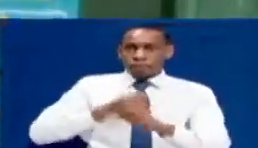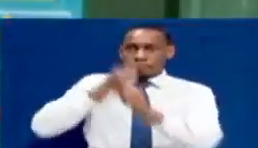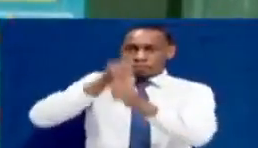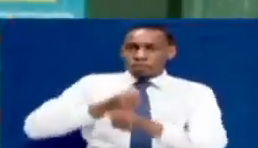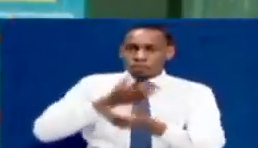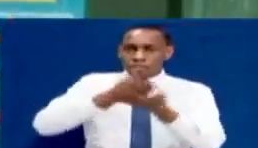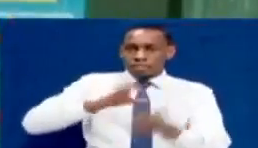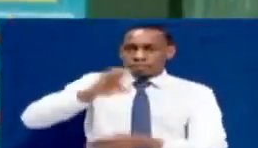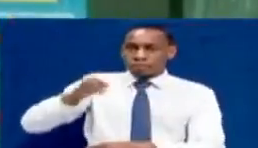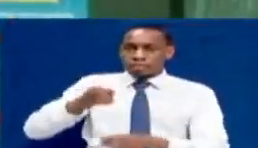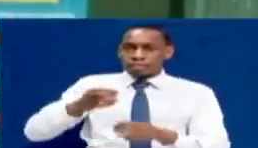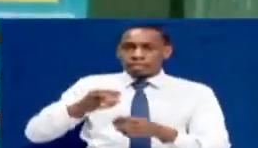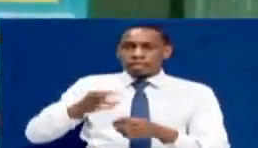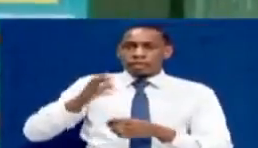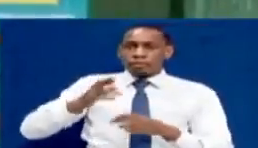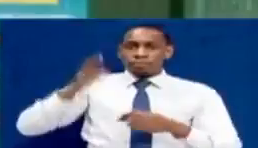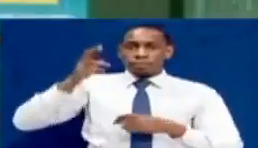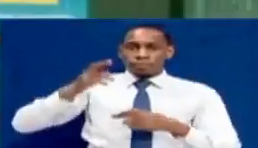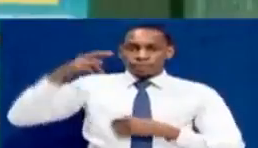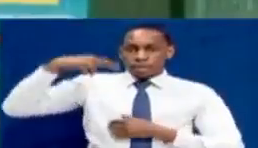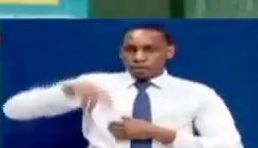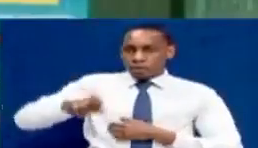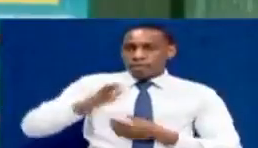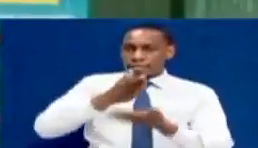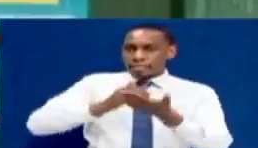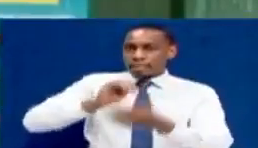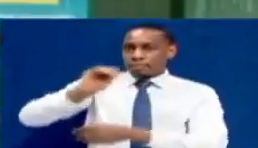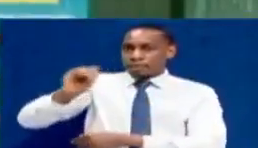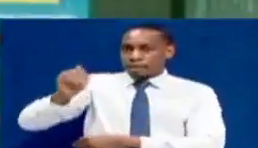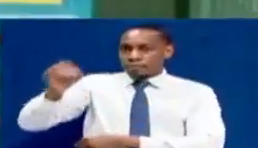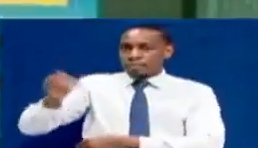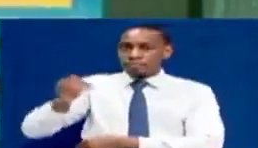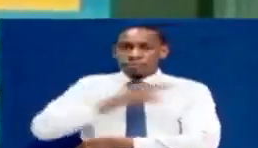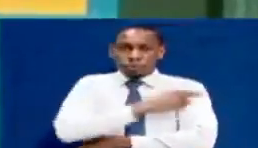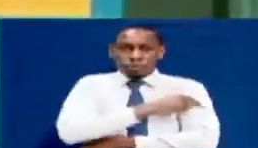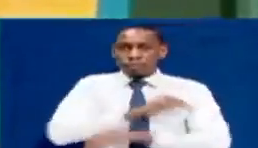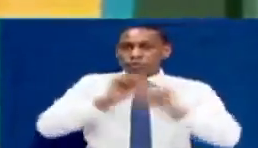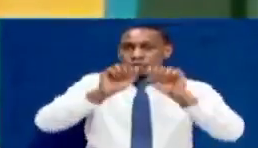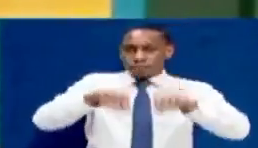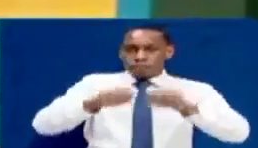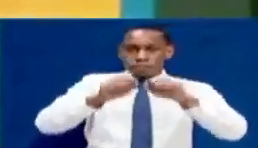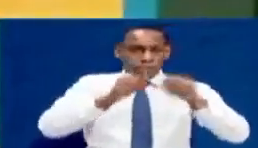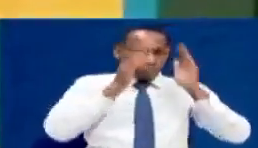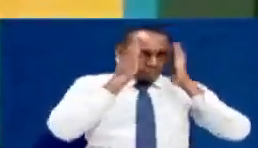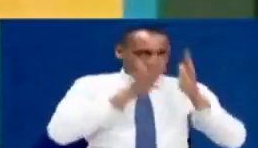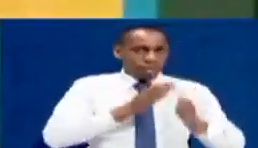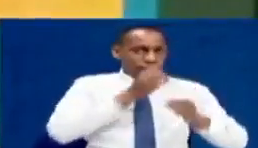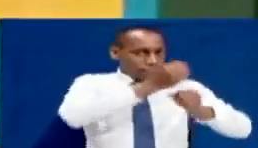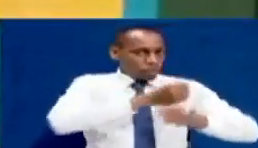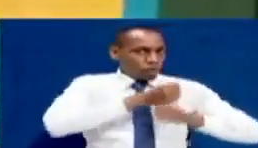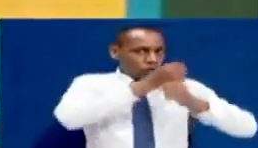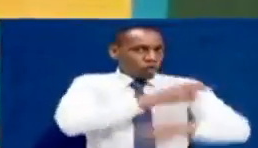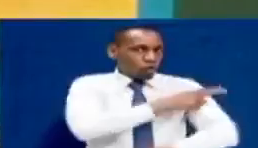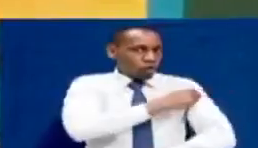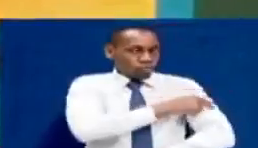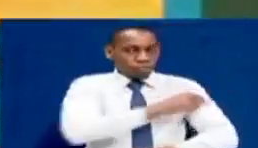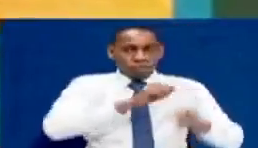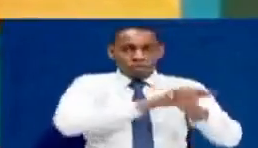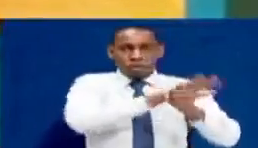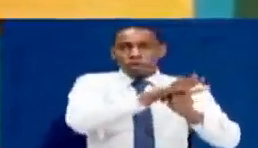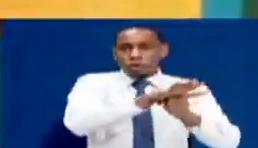into Ongata Rongai sub county hospital so that we can completely commit Ngong hospital as our